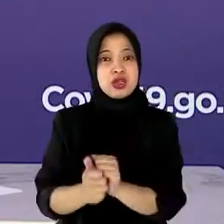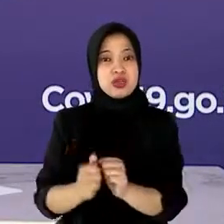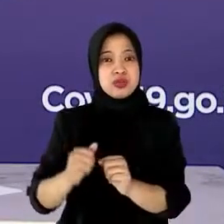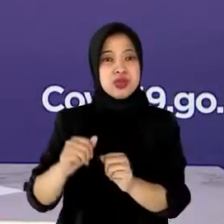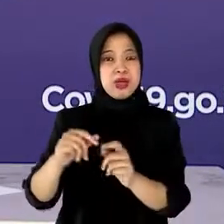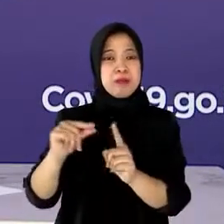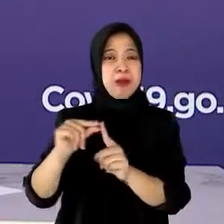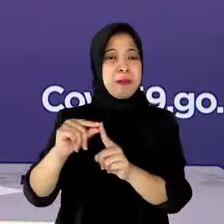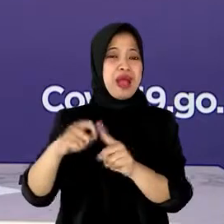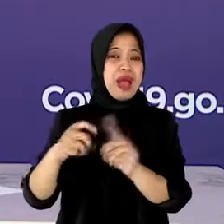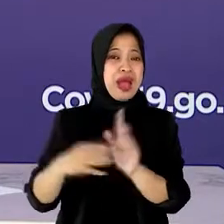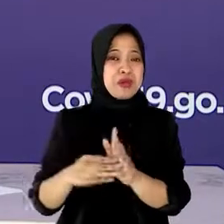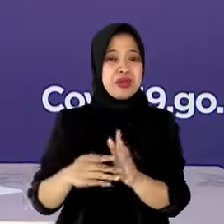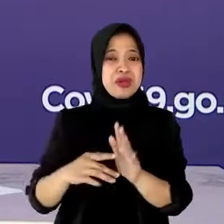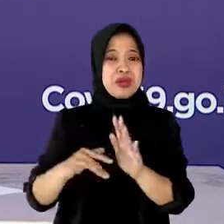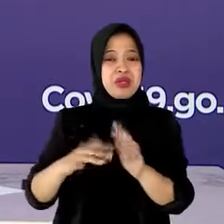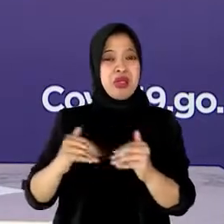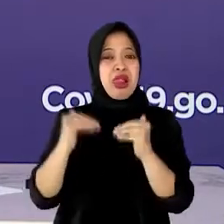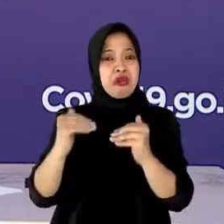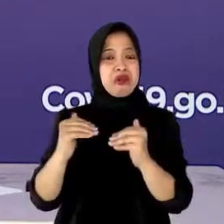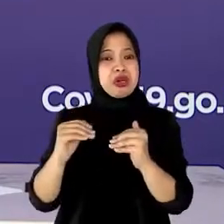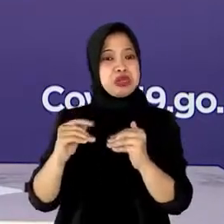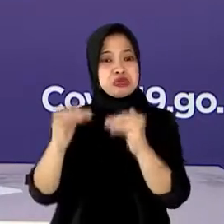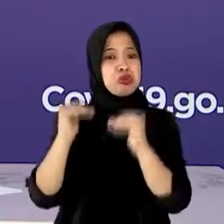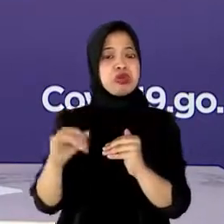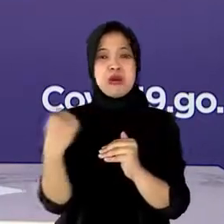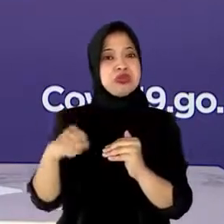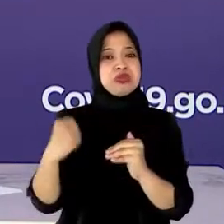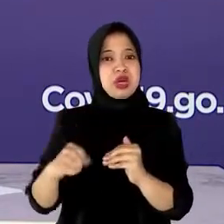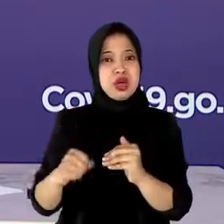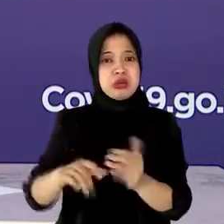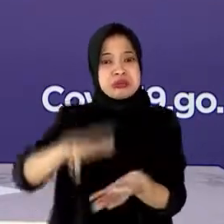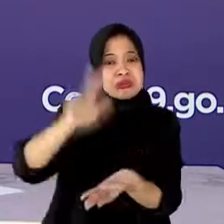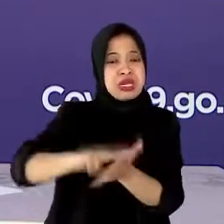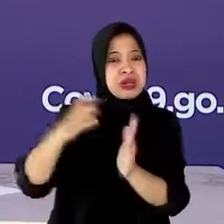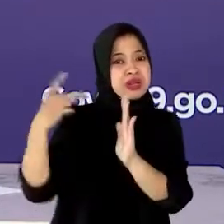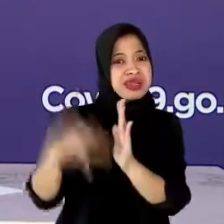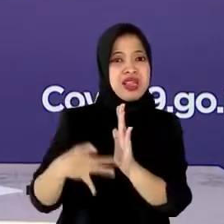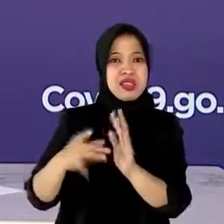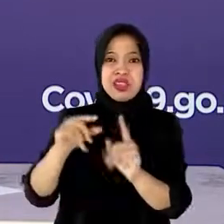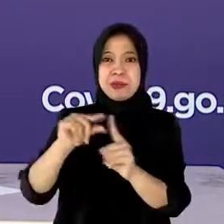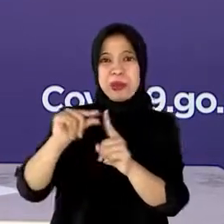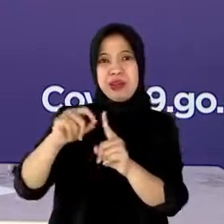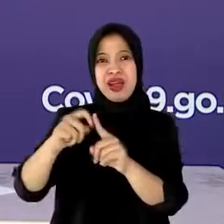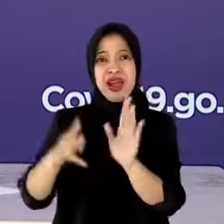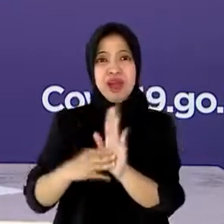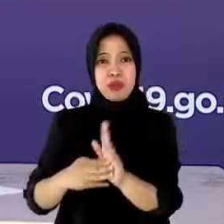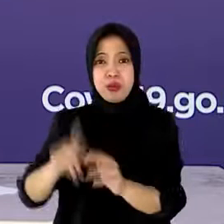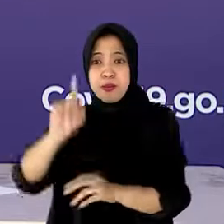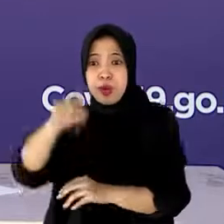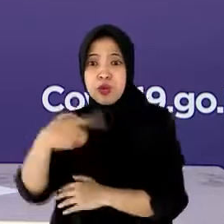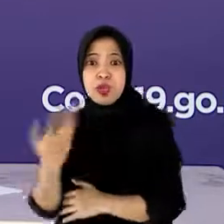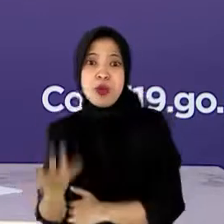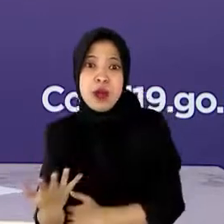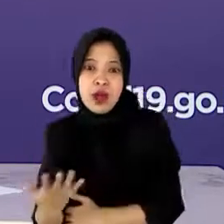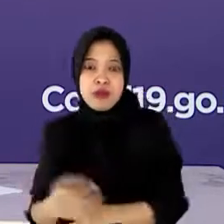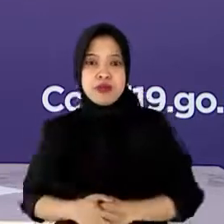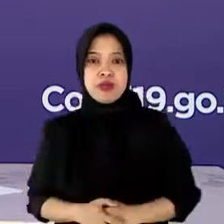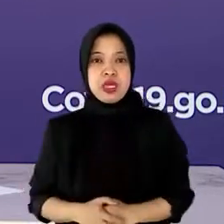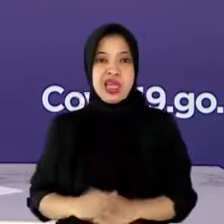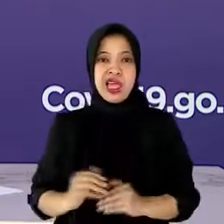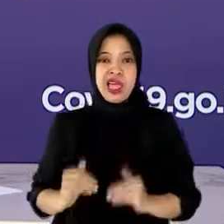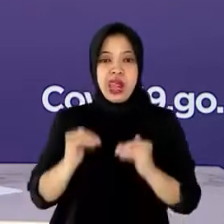pelanggaran ppkm di daerah tersebut atau bahkan peningkatan pengetatan ppkm apabila dinilai perlu tentunya